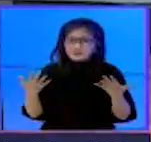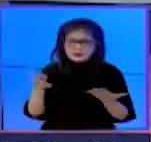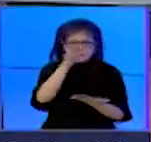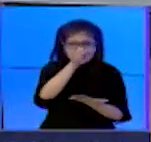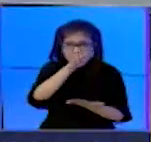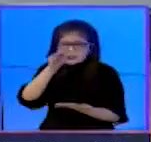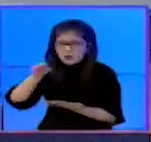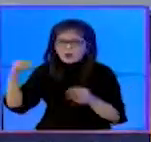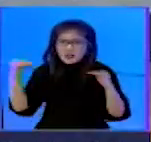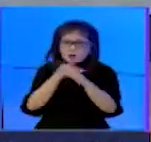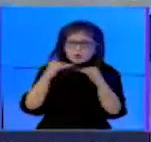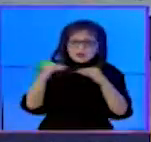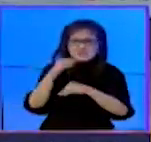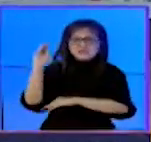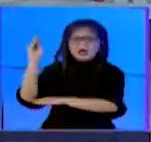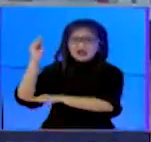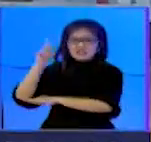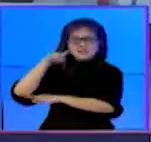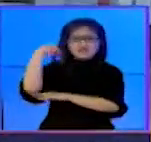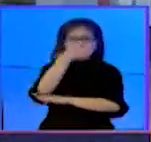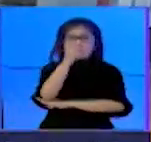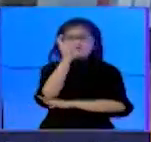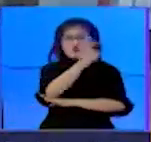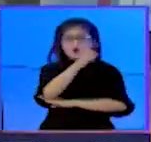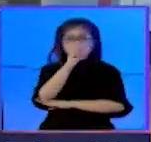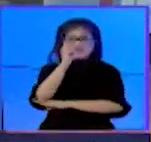lintas dari Jakarta menuju arah Bogor siang hari ini?